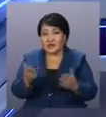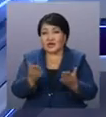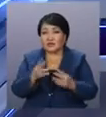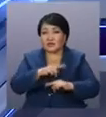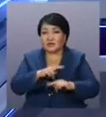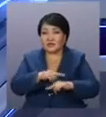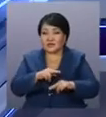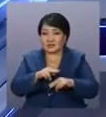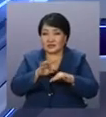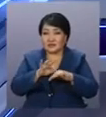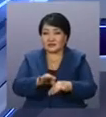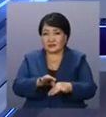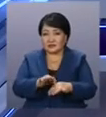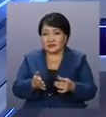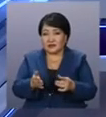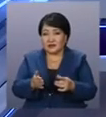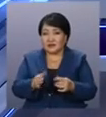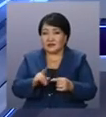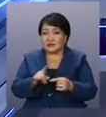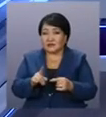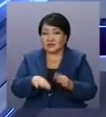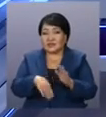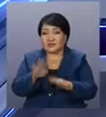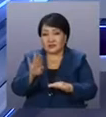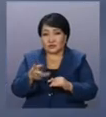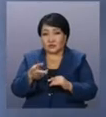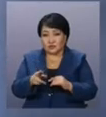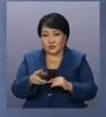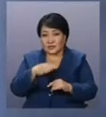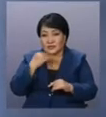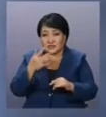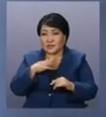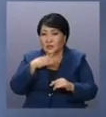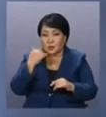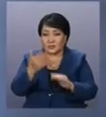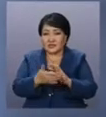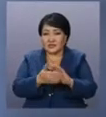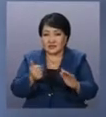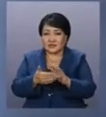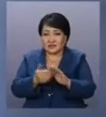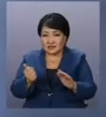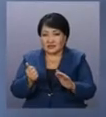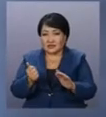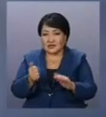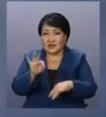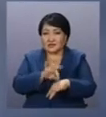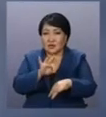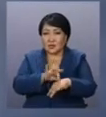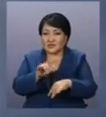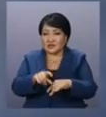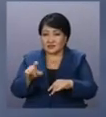Біз осы жақсарту үшін біз жаңағы көп шақыртатын науқастардың жаңағы анализ